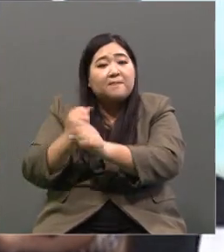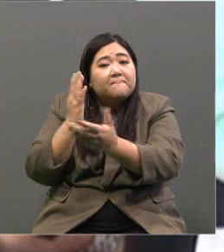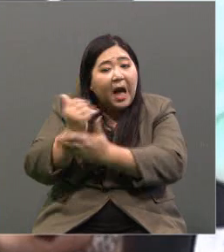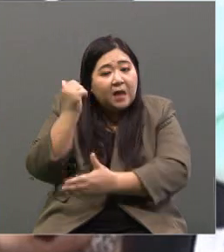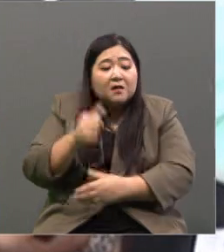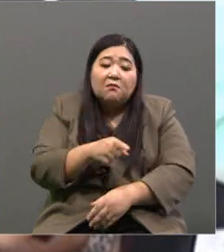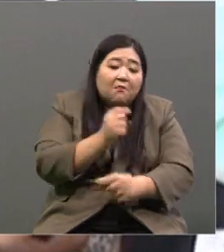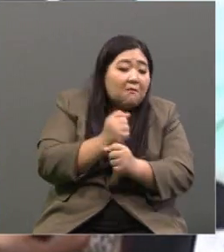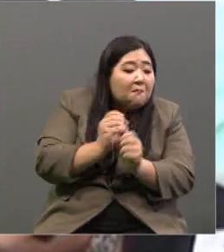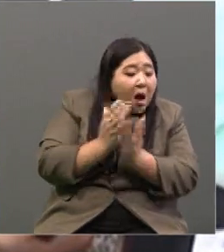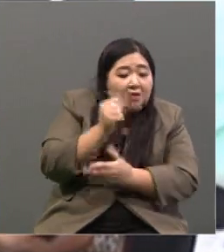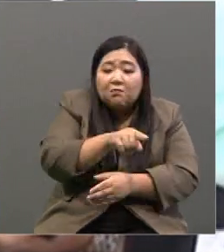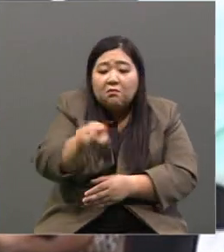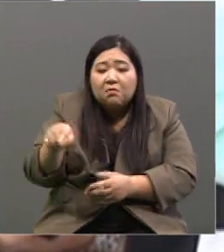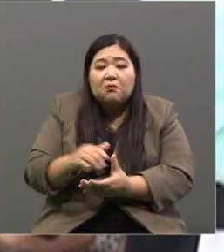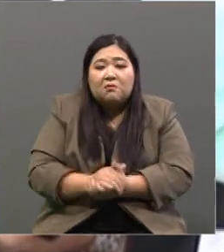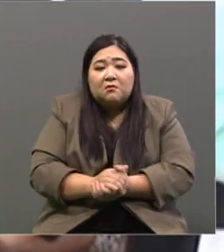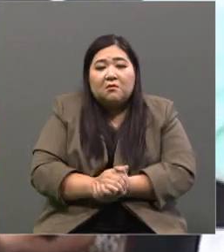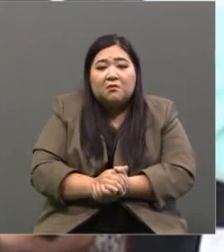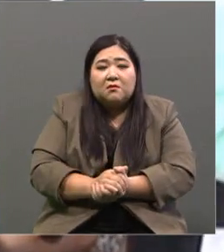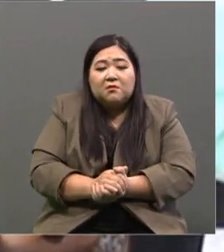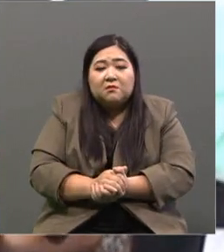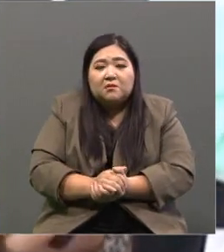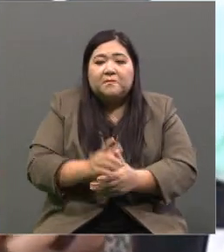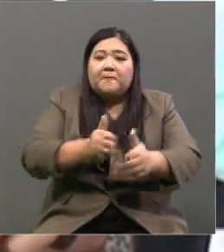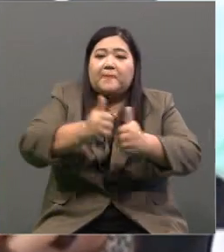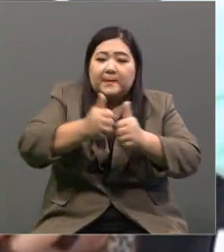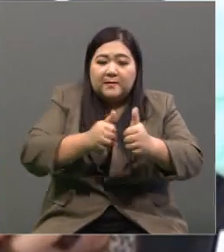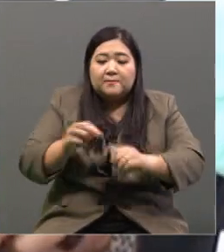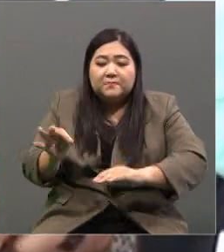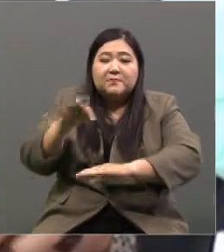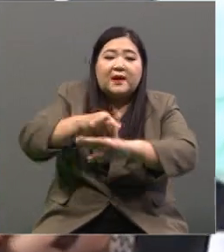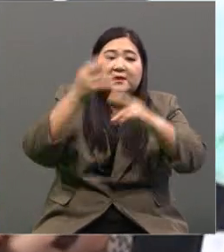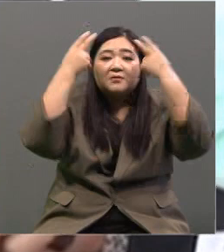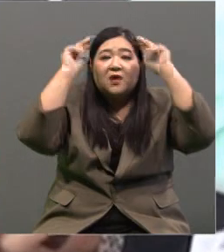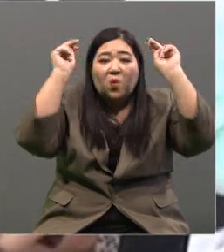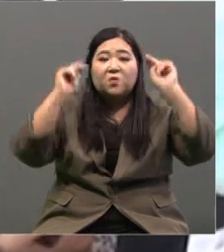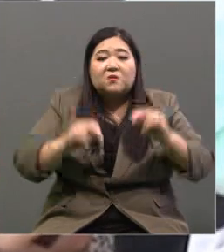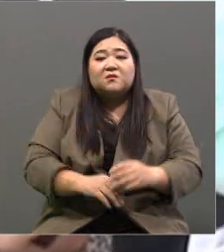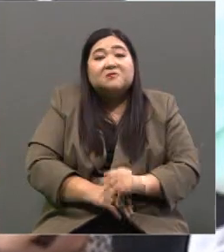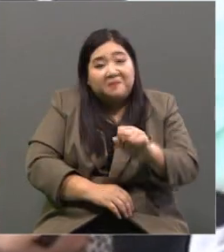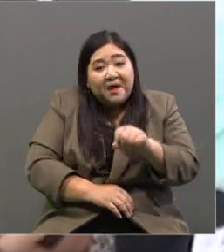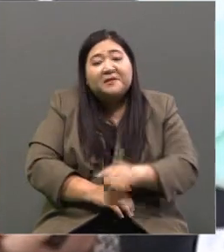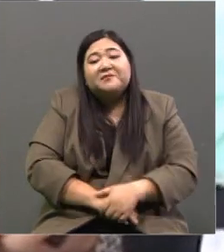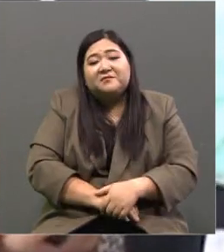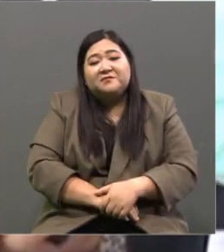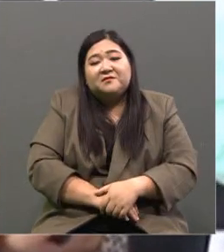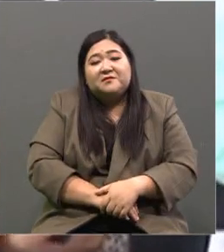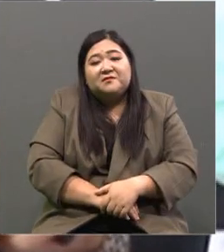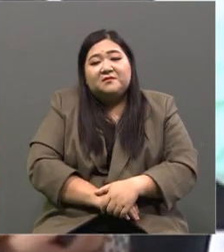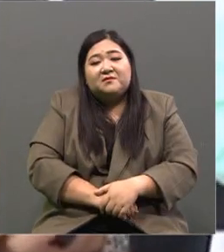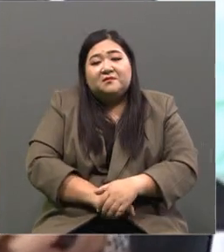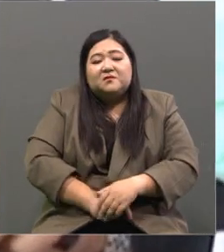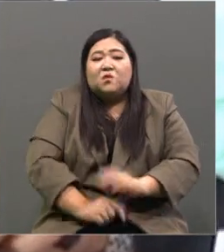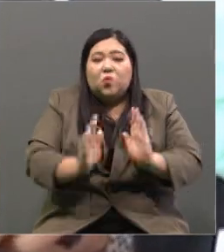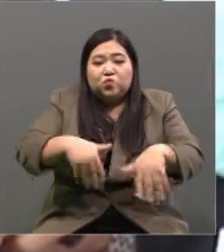ได้สมาชิกพรรคเข้าถึงเลือกแคนดิเดตคนนี้มาเป็นนายกใช่ไหมครับเพราะฉะนั้นถ้าเกิดเราได้รับความไว้ว